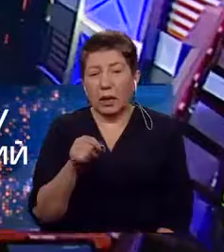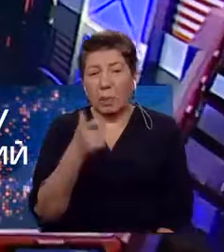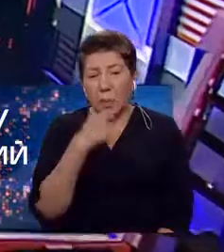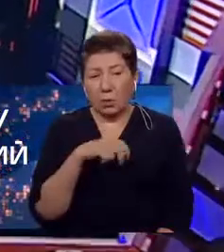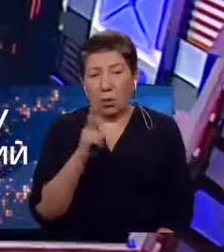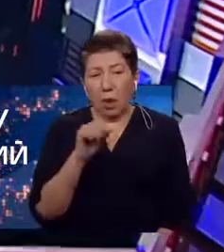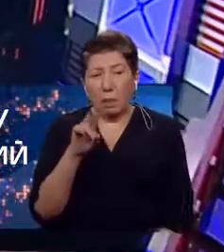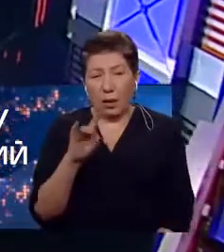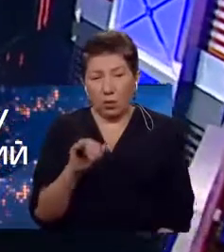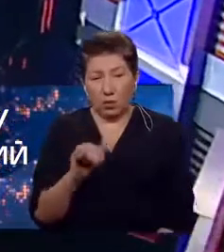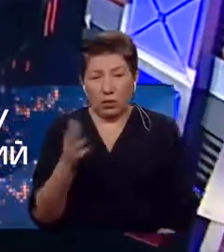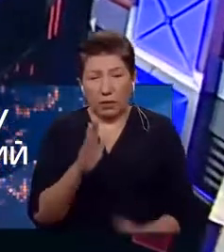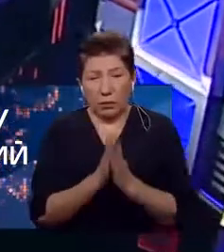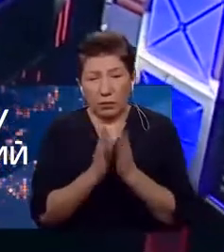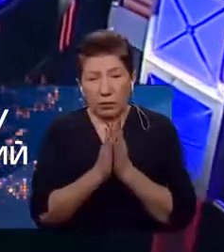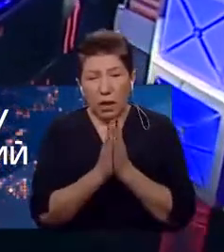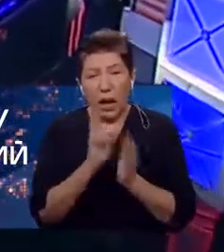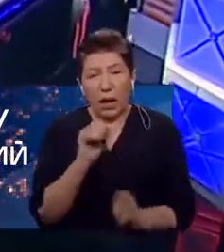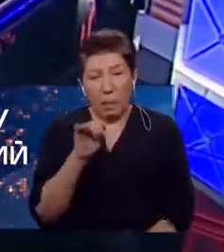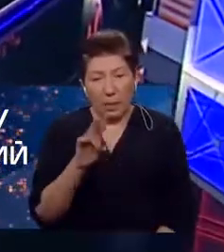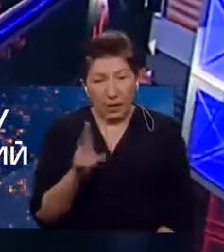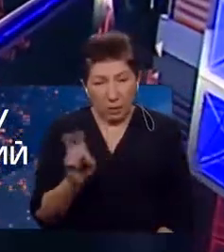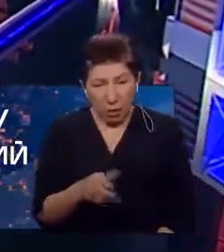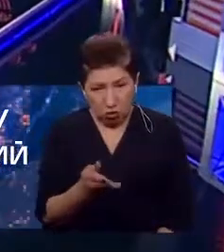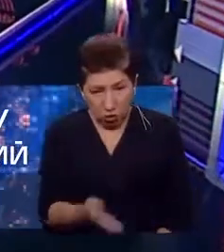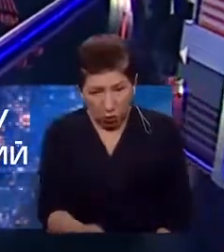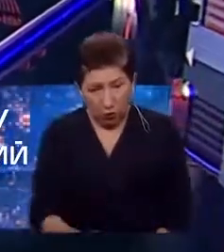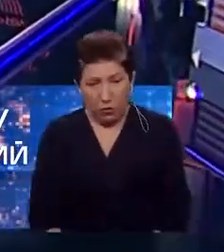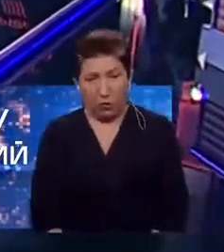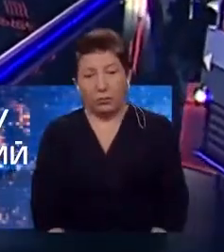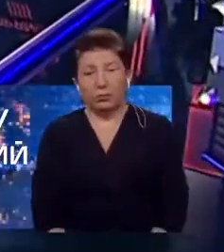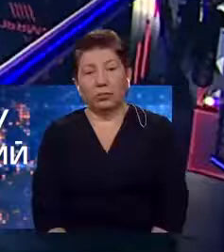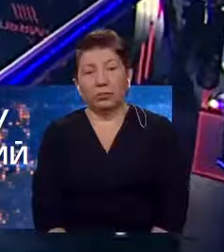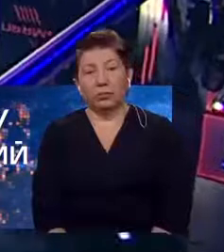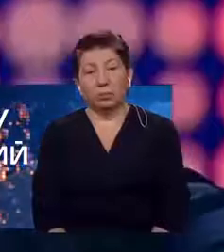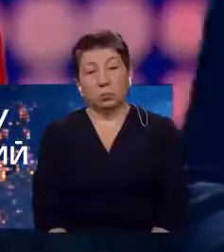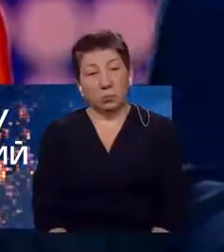дуже вдячний. Давайте поаплодуємо, що пан Каплін прийшов. Спасибі вам.